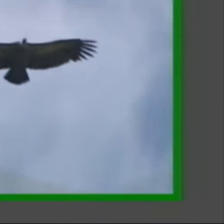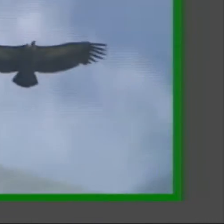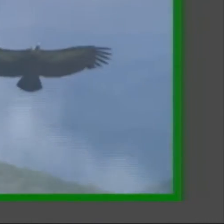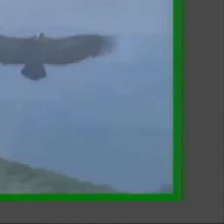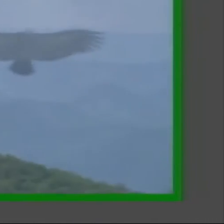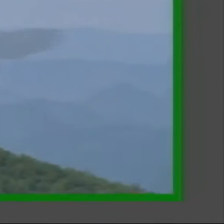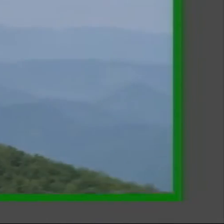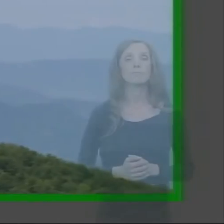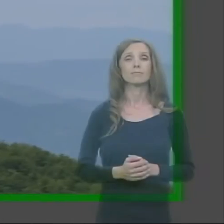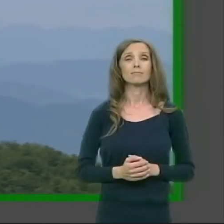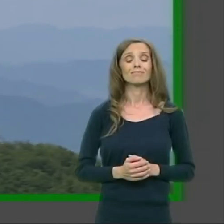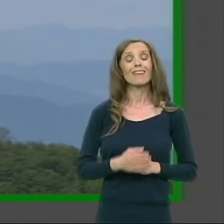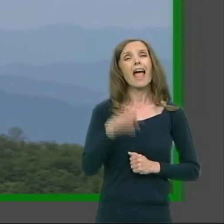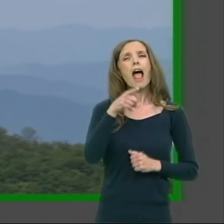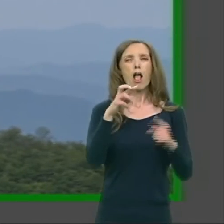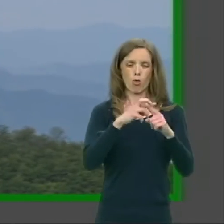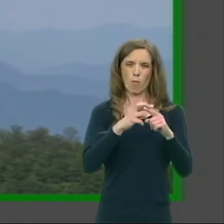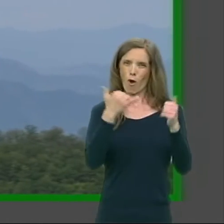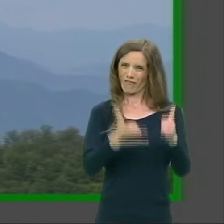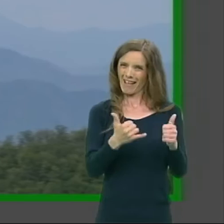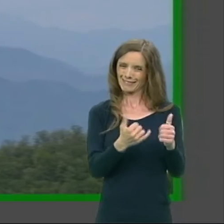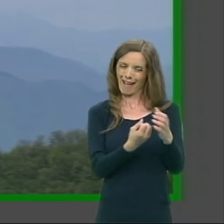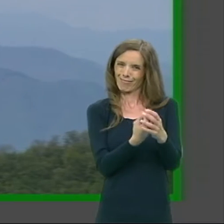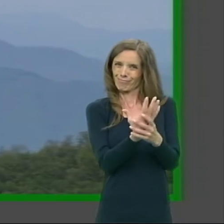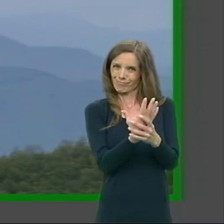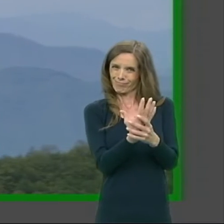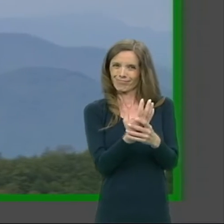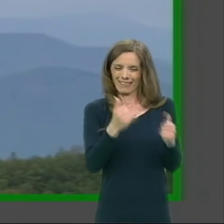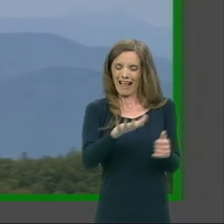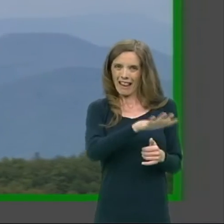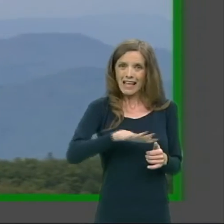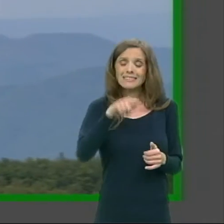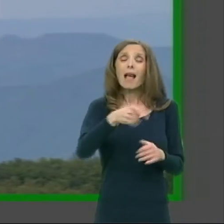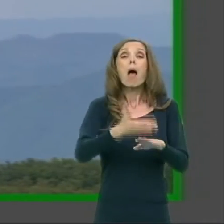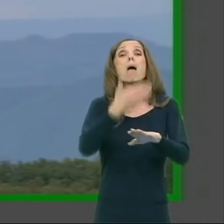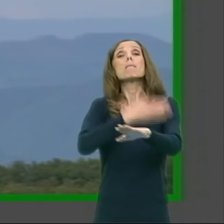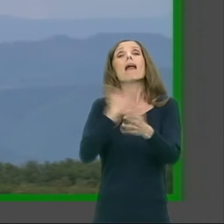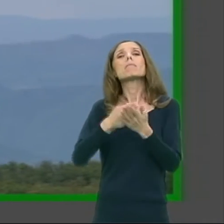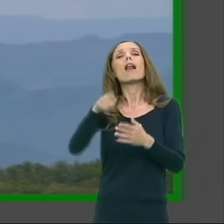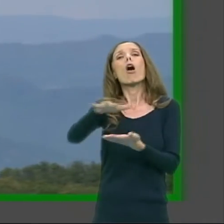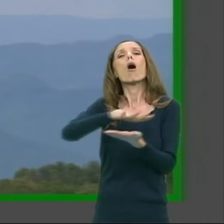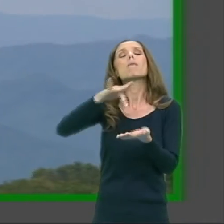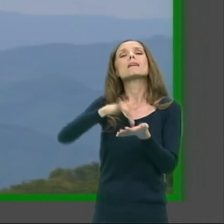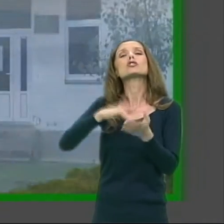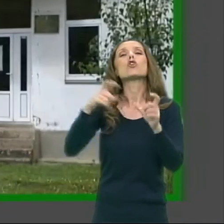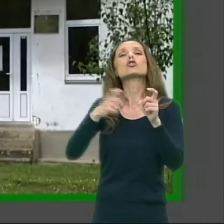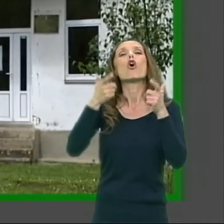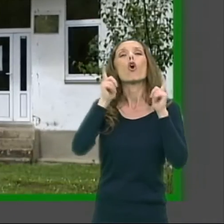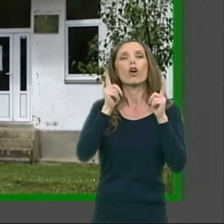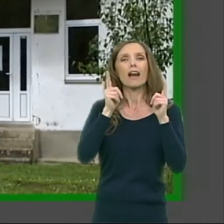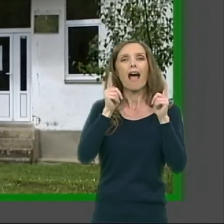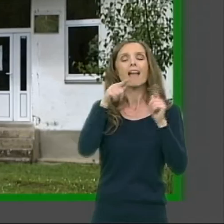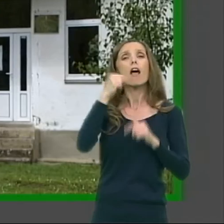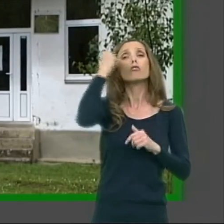Pre Ljubovije, koja je postavljena na prostoru današnjem, se datirao na prostor Sokograda. U njega su